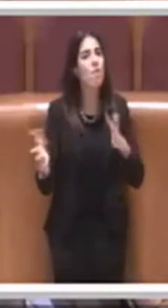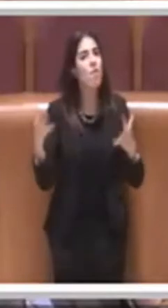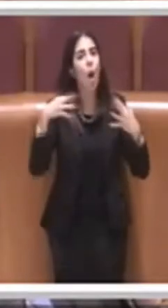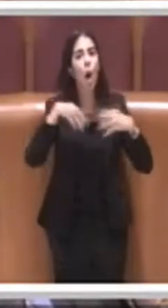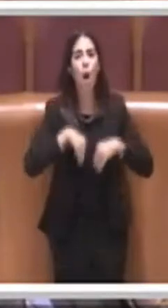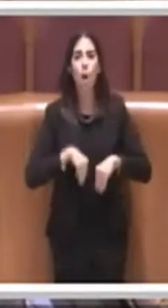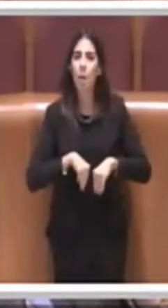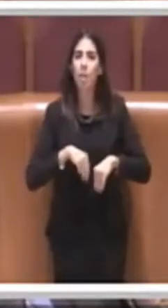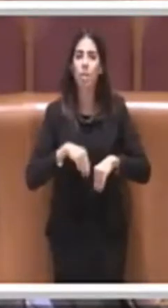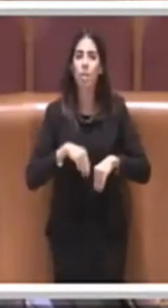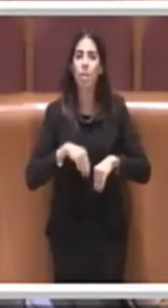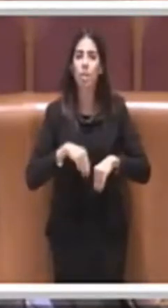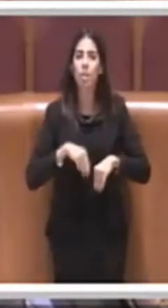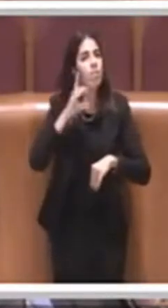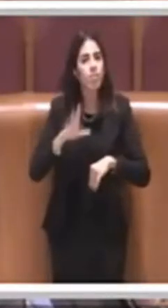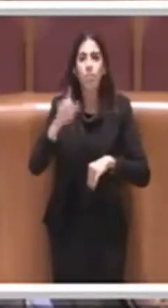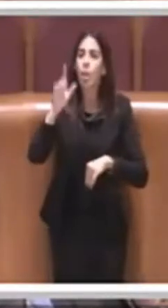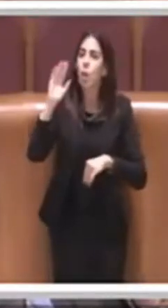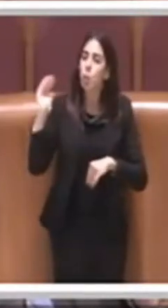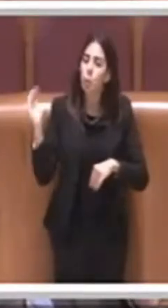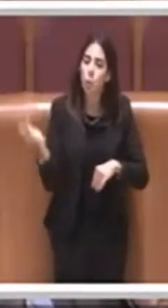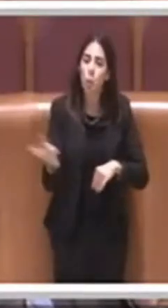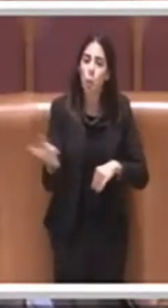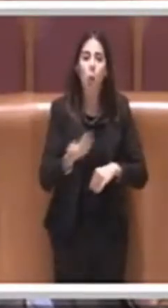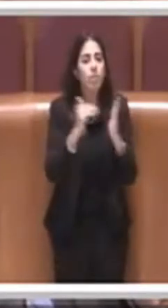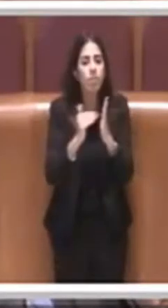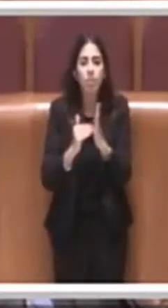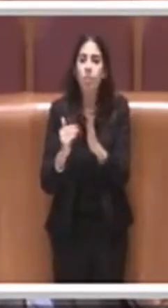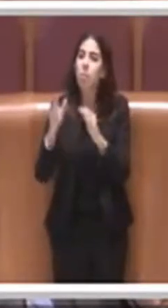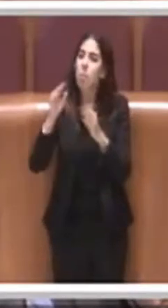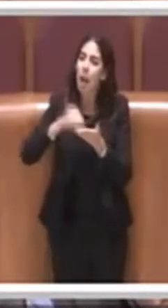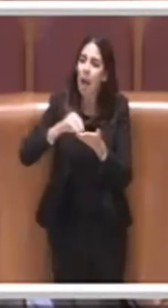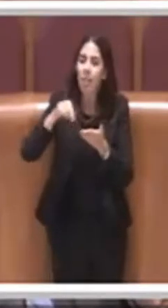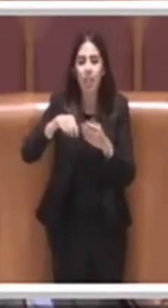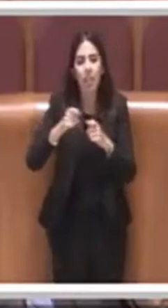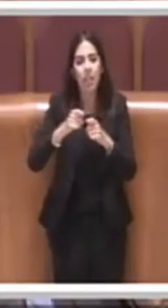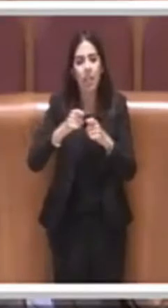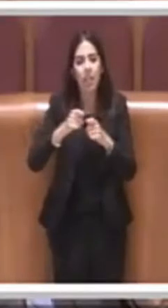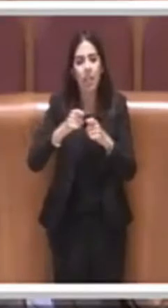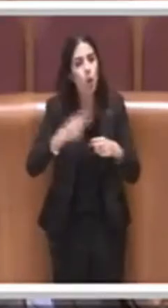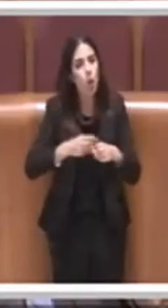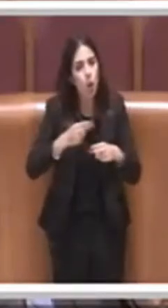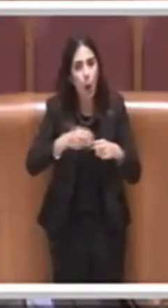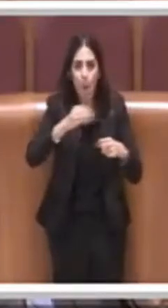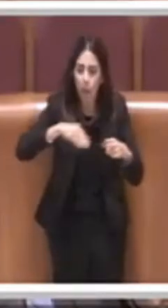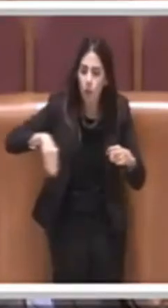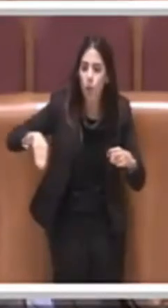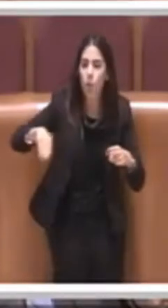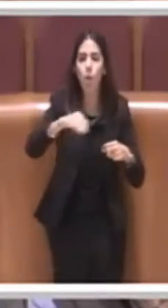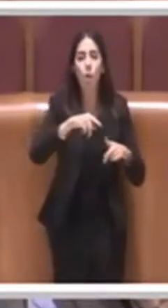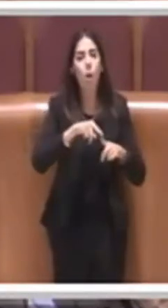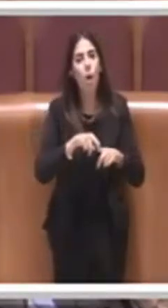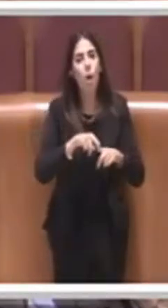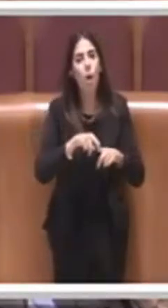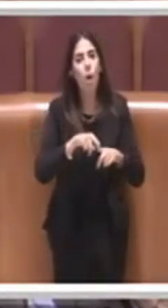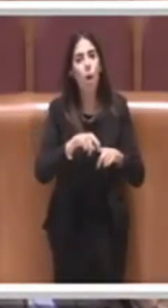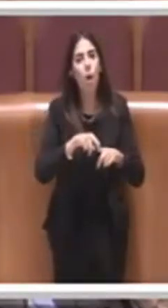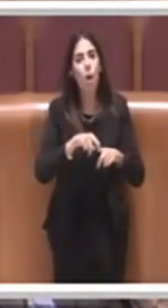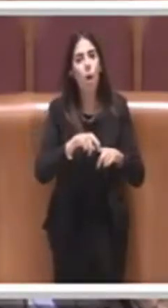degli immobili presenti sul territorio capitolino di housing sociale, a cui tutti quelli che hanno i requisiti